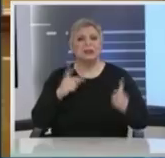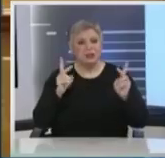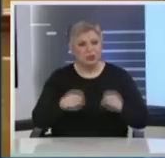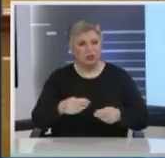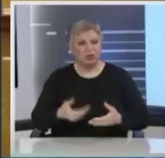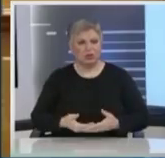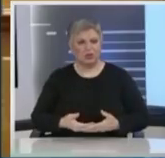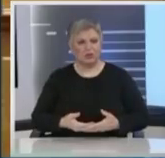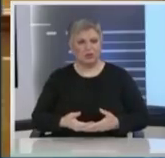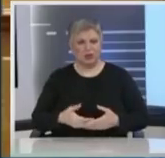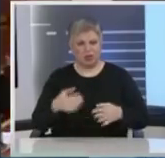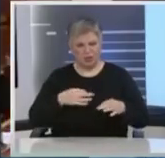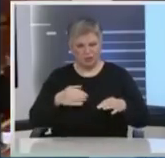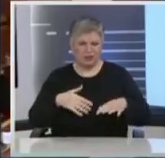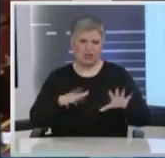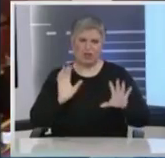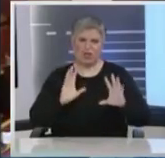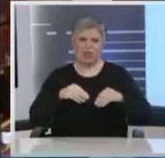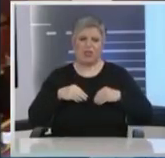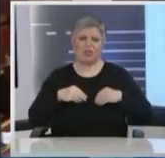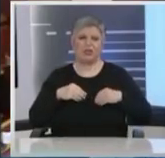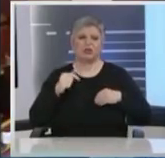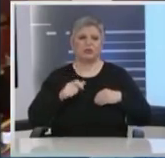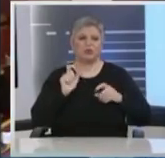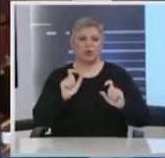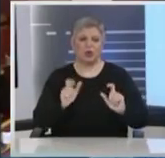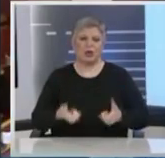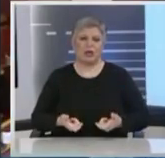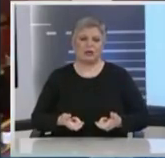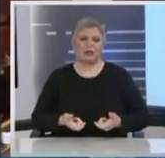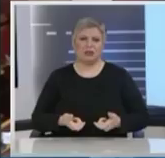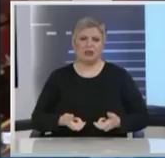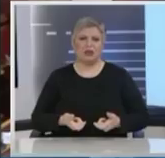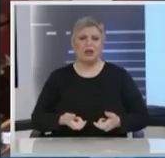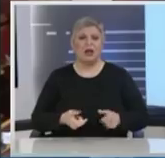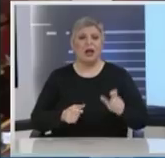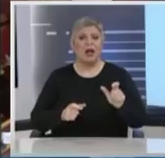Βεβαίως και όχι μόνο δεν θα ψηφίσω, για να μην παραδοθεί ο όρος Μακεδονία.